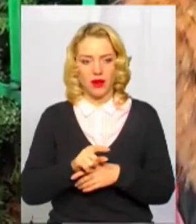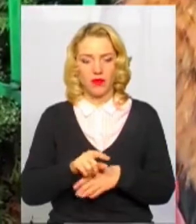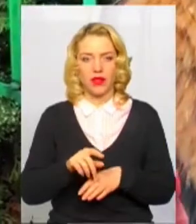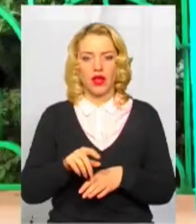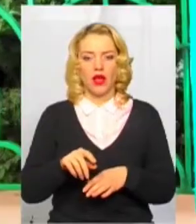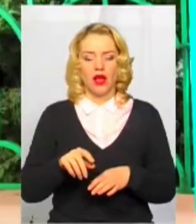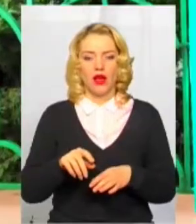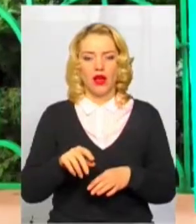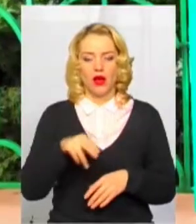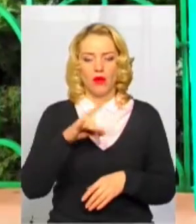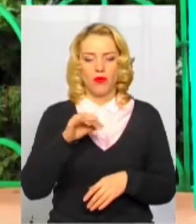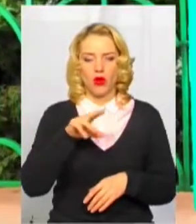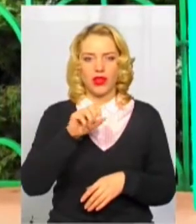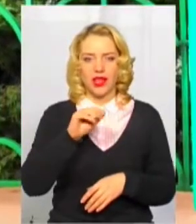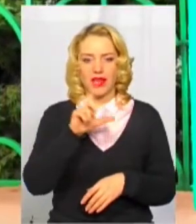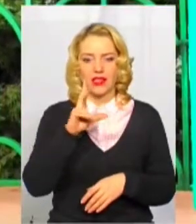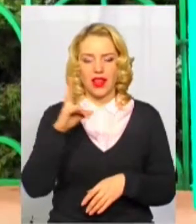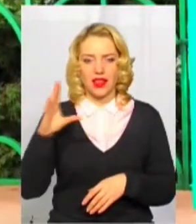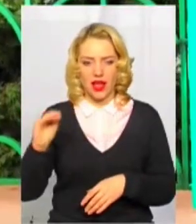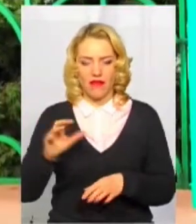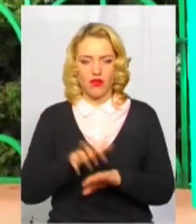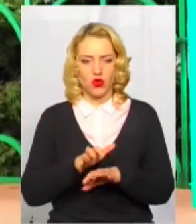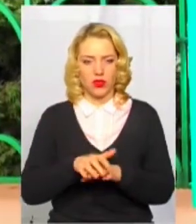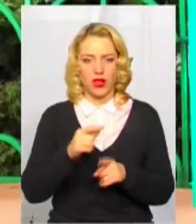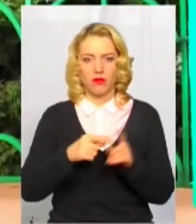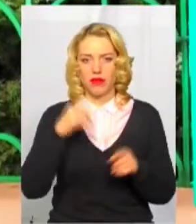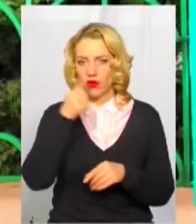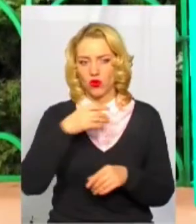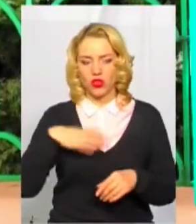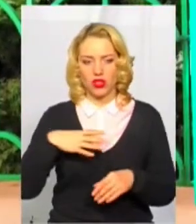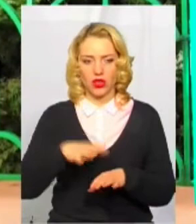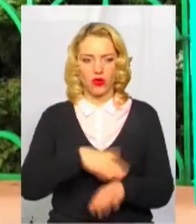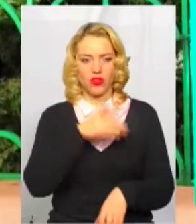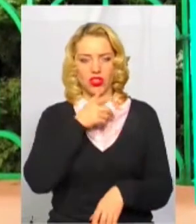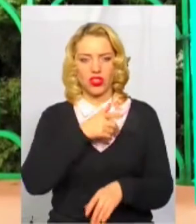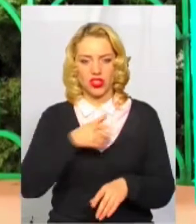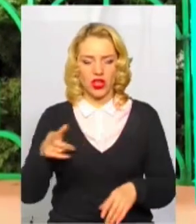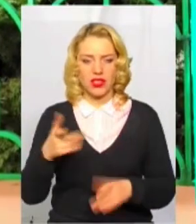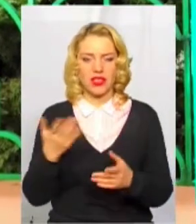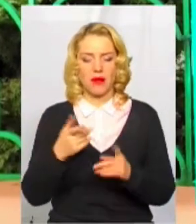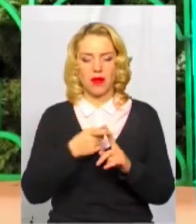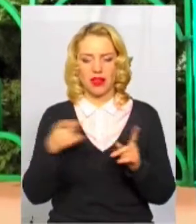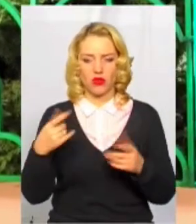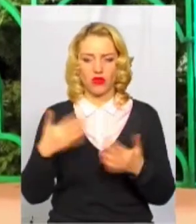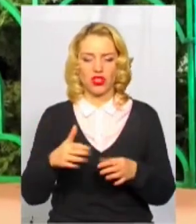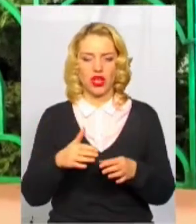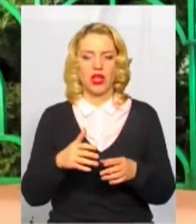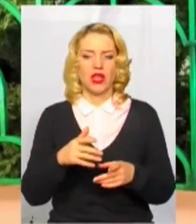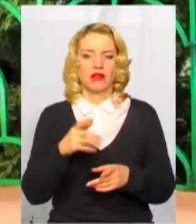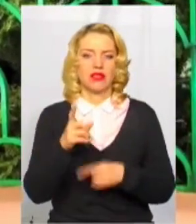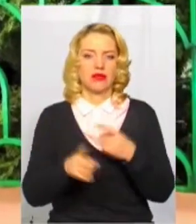взуття, півроку чекали, довгий час, за який період в дитини виросла нога, постава